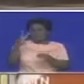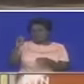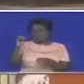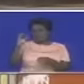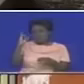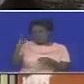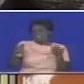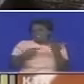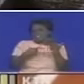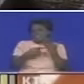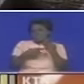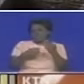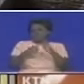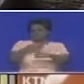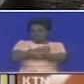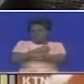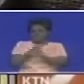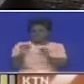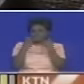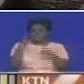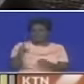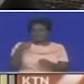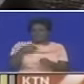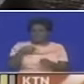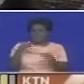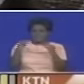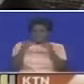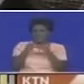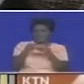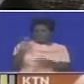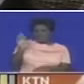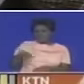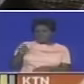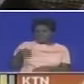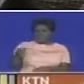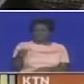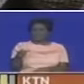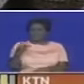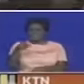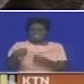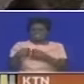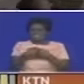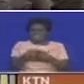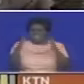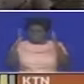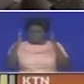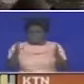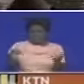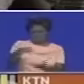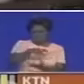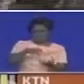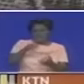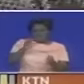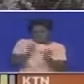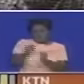ndilo lilomkoa. Nilienda nikakuta ni wasichana wa kike. Kwa hivyo ikawa changamoto kubwa kuchangamana na, alafu